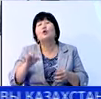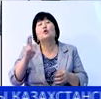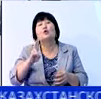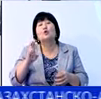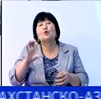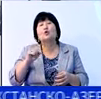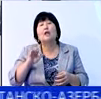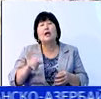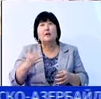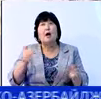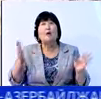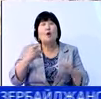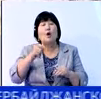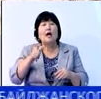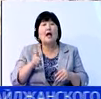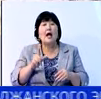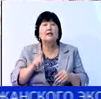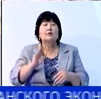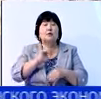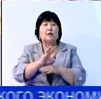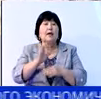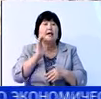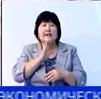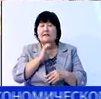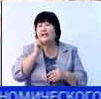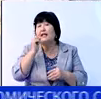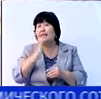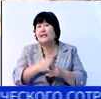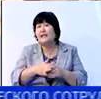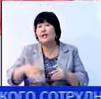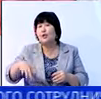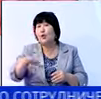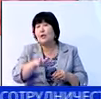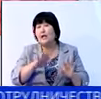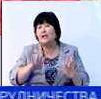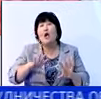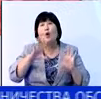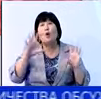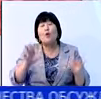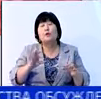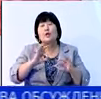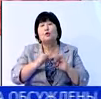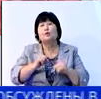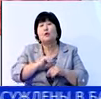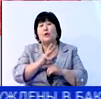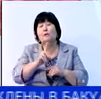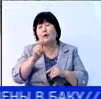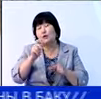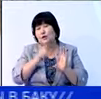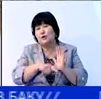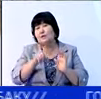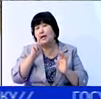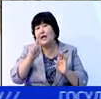И совсем скоро природным газом будут обеспечены северные и центральные регионы страны. В общей сложности будет охвачен